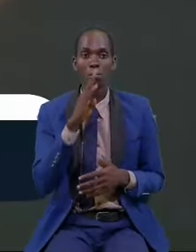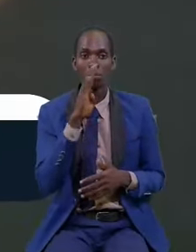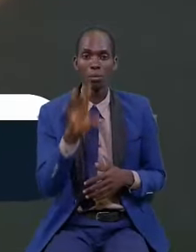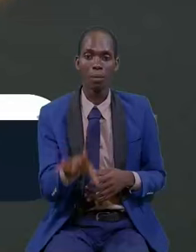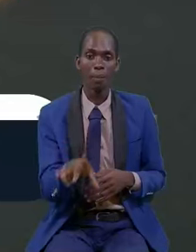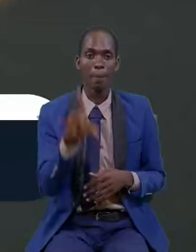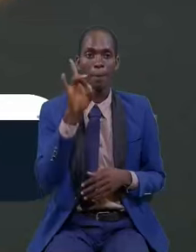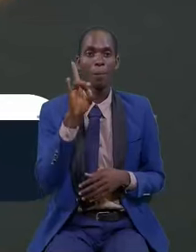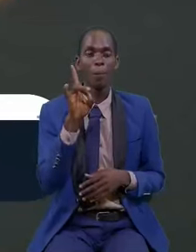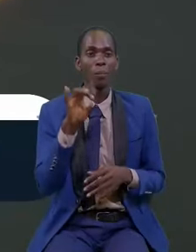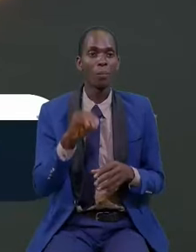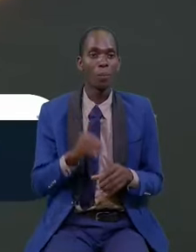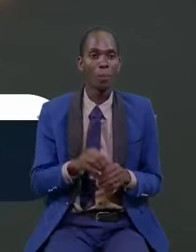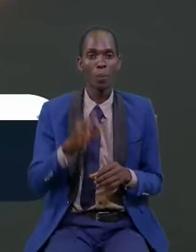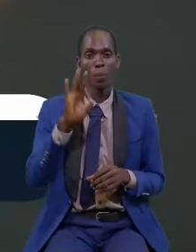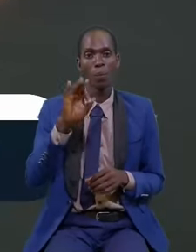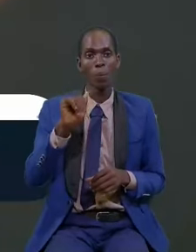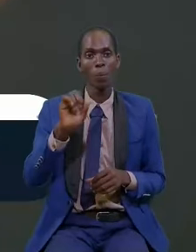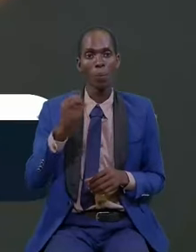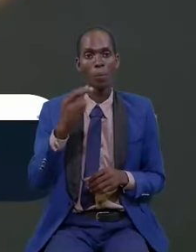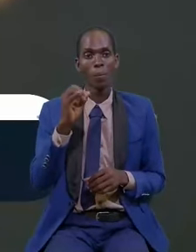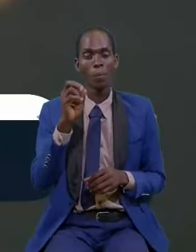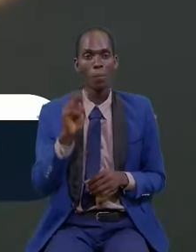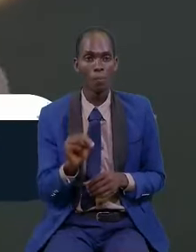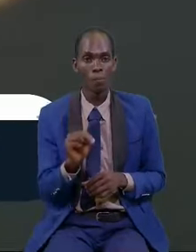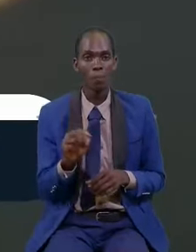un simple homme. Verset 8.